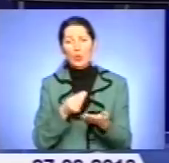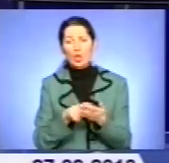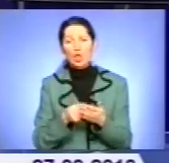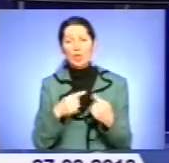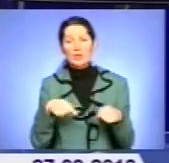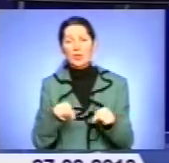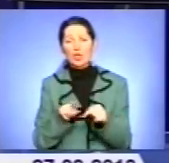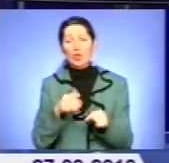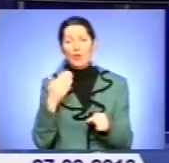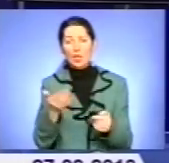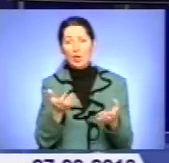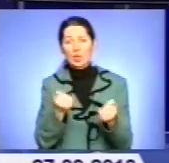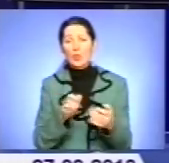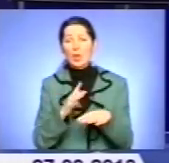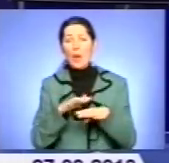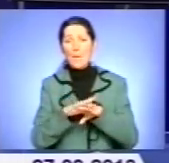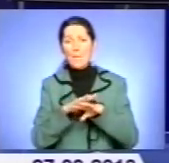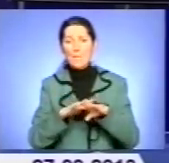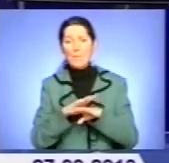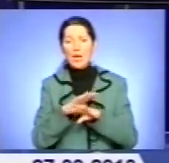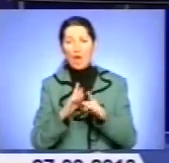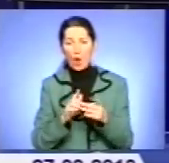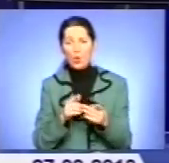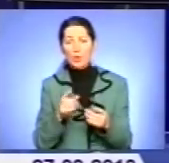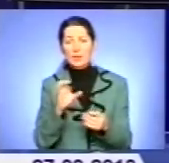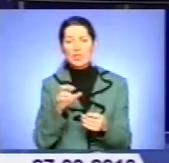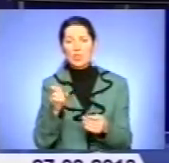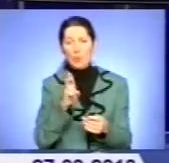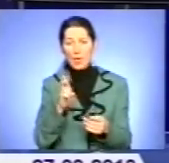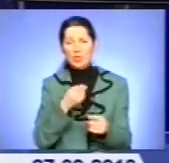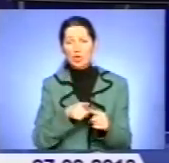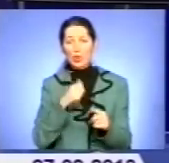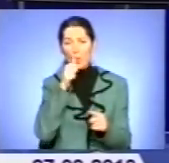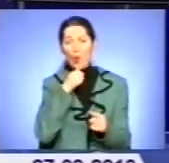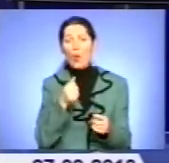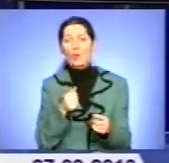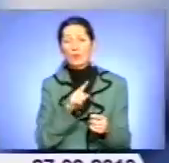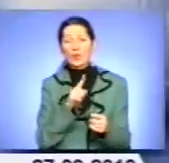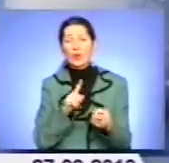перерахунок за січень-березень цього року, виходячи з нових розмірів посадових окладів.